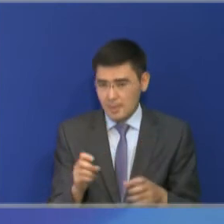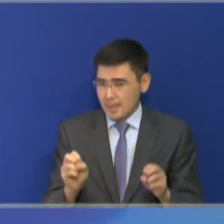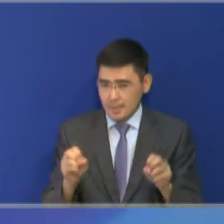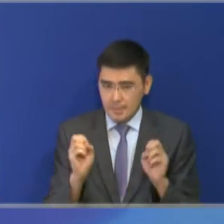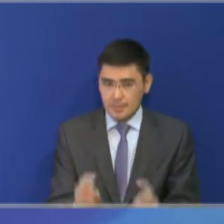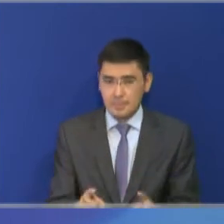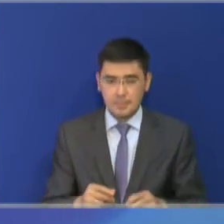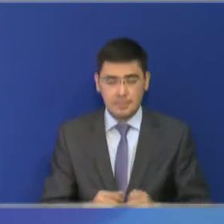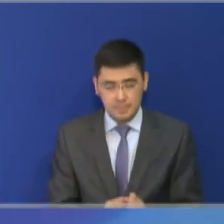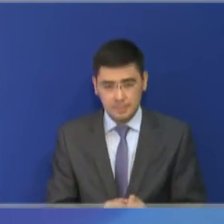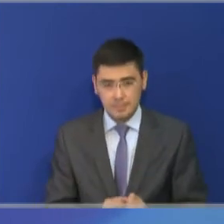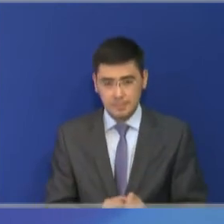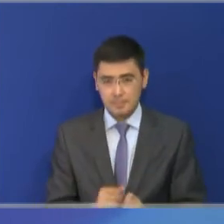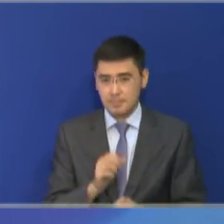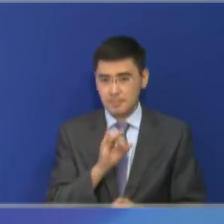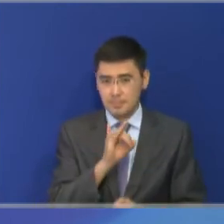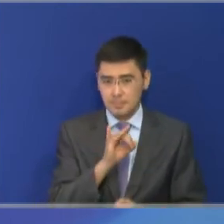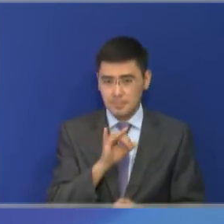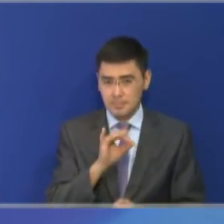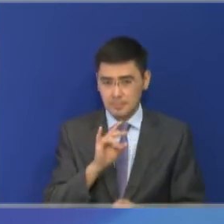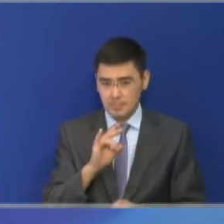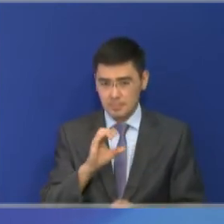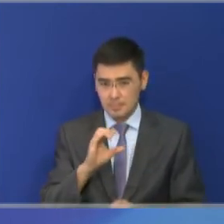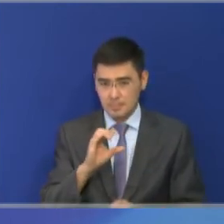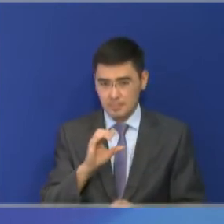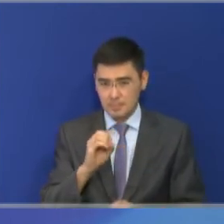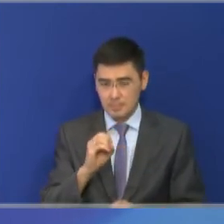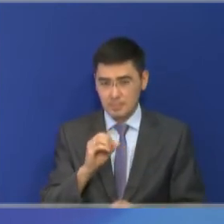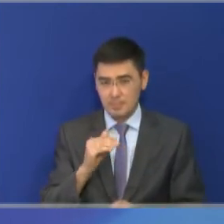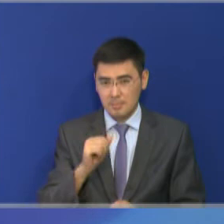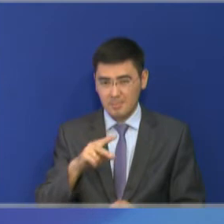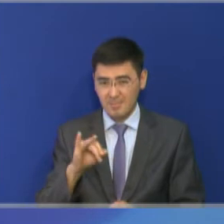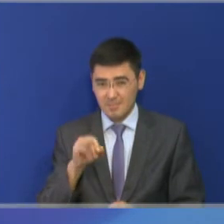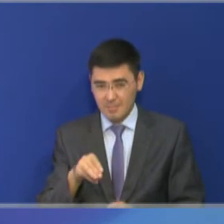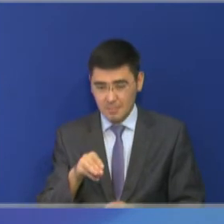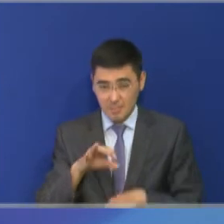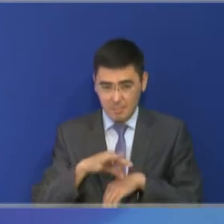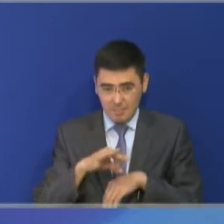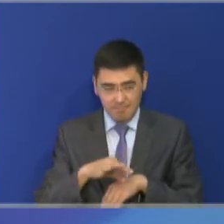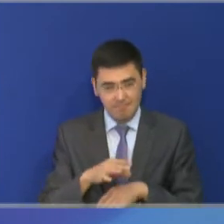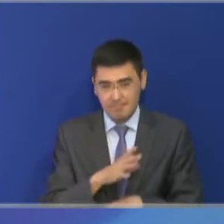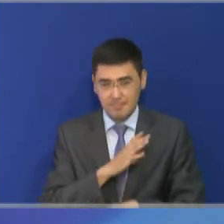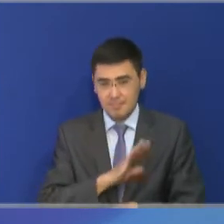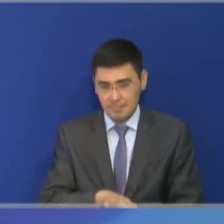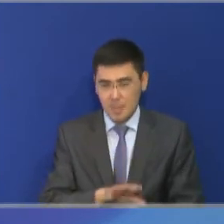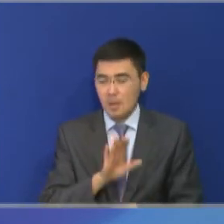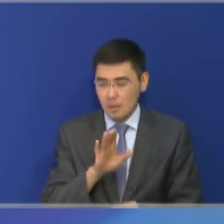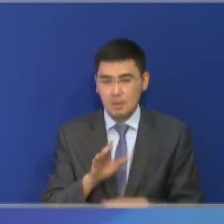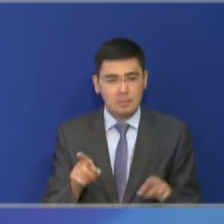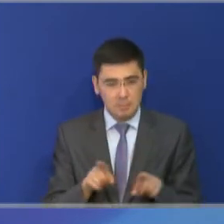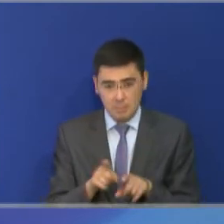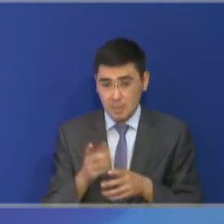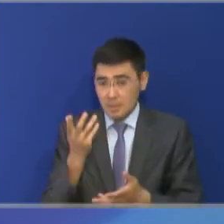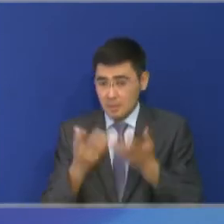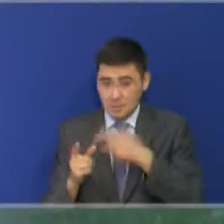болады. Өңірімізде кене энцефалиті тіркелген жоқ дегенмен басқа да кене инфекциялары бар. Ондай жағдайда дәрігерге қаралу